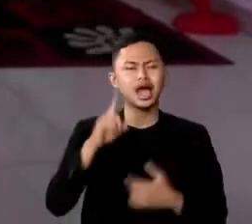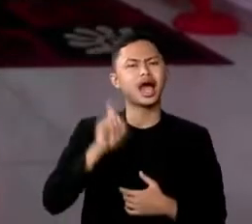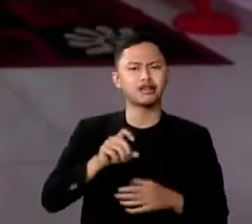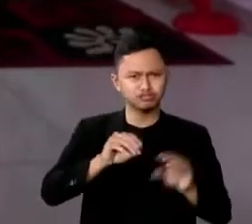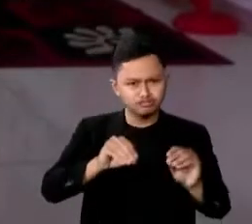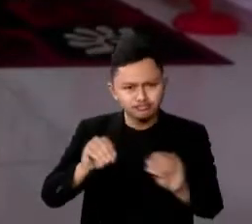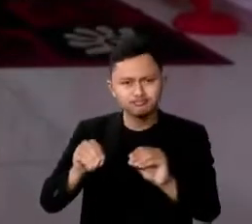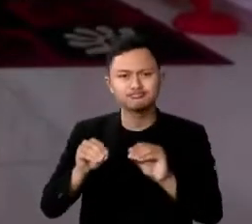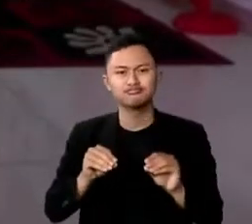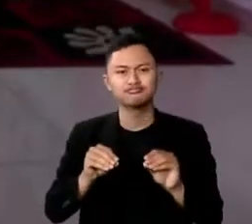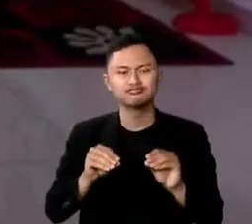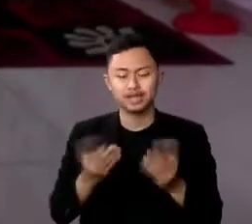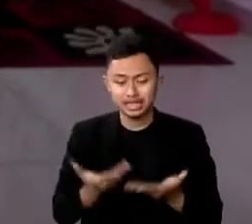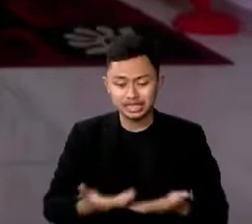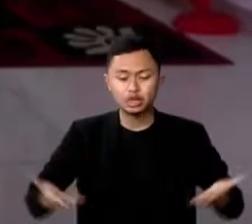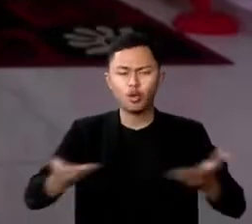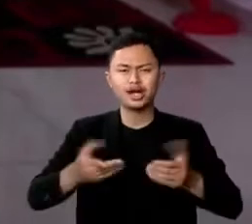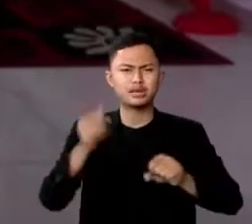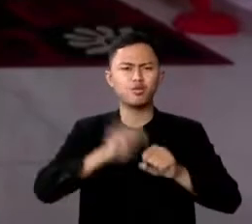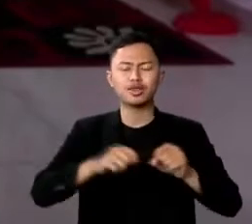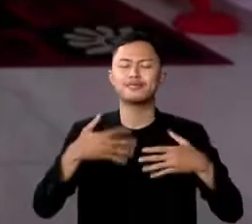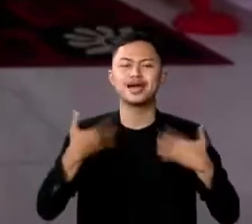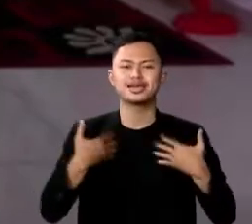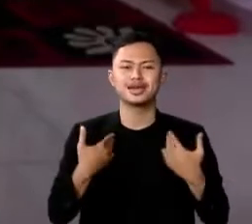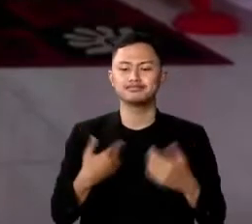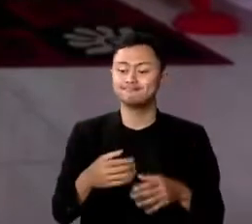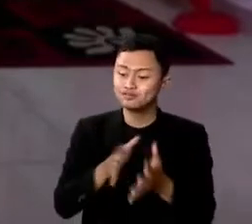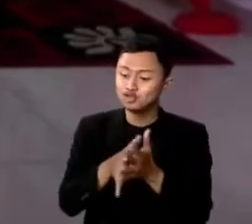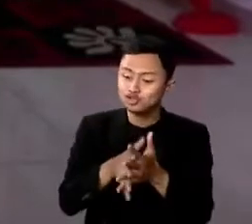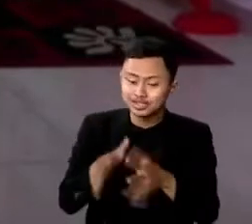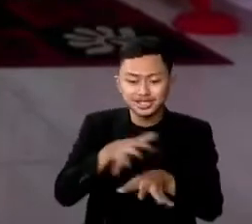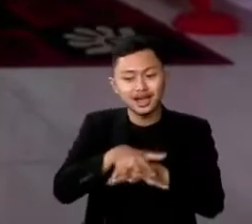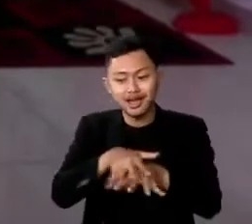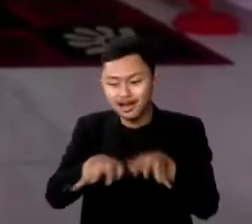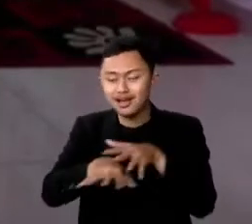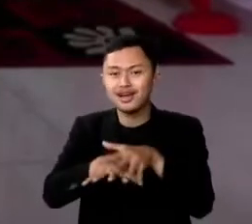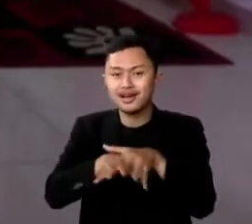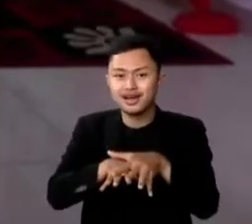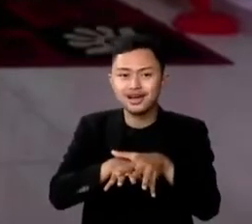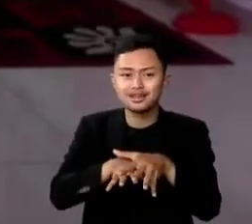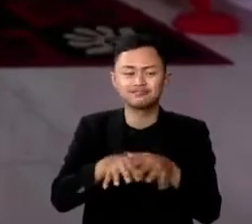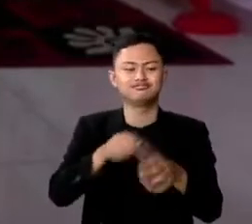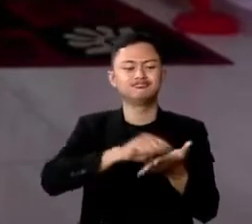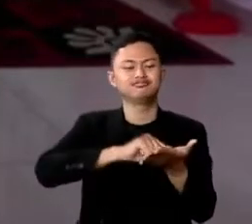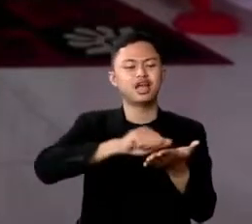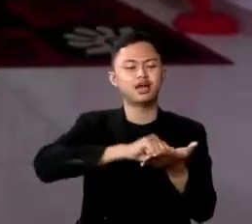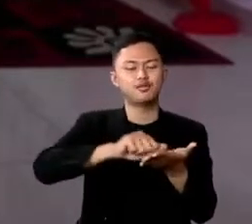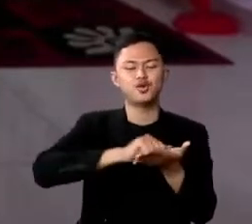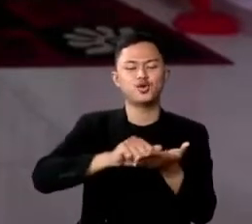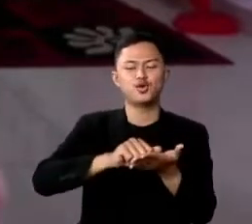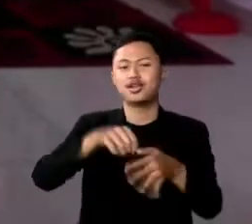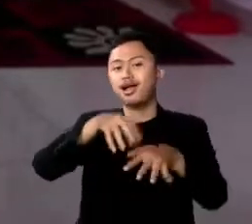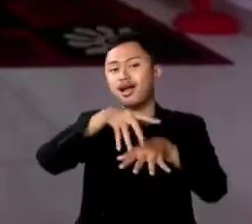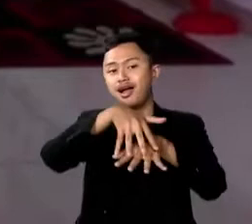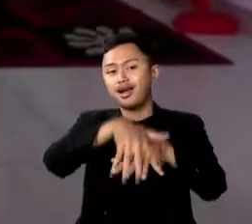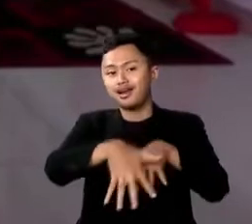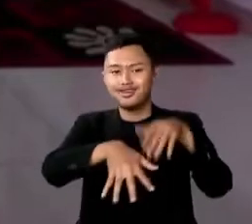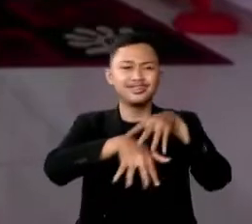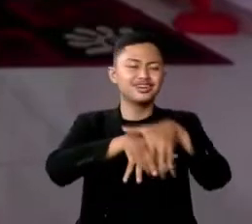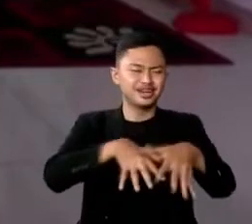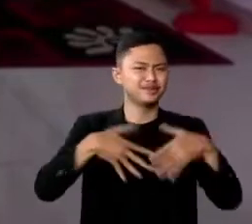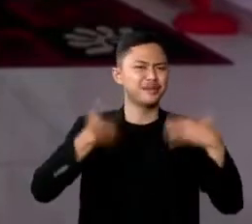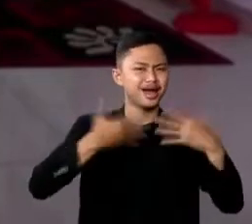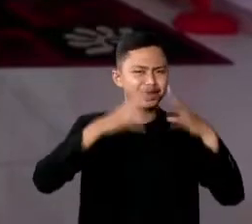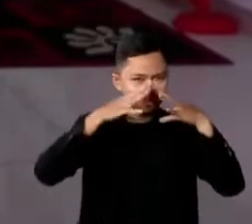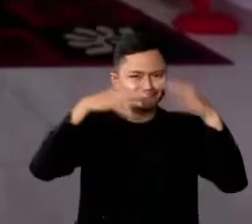otot pokoknya ciptakan suasana gede cucilah tanganmu apa memakai sabun dan air mengalir